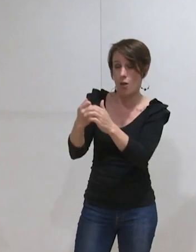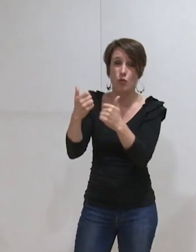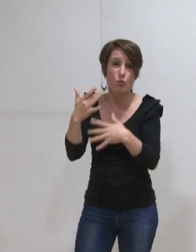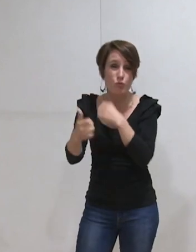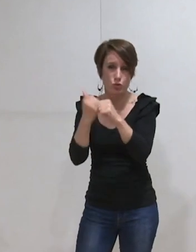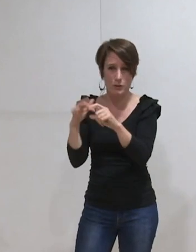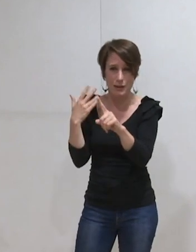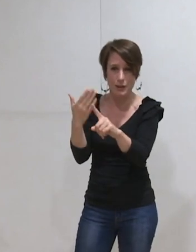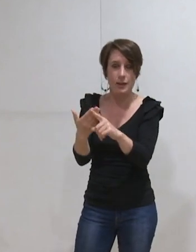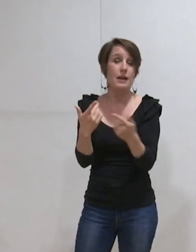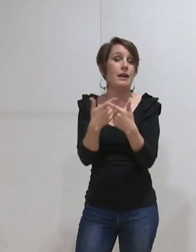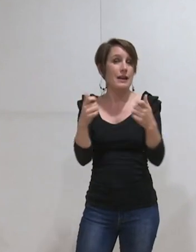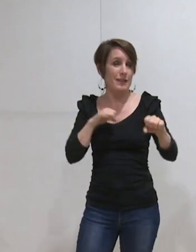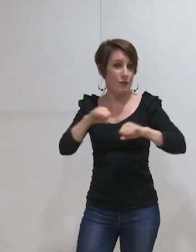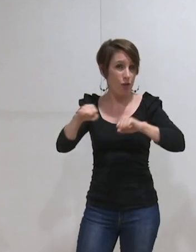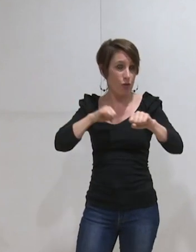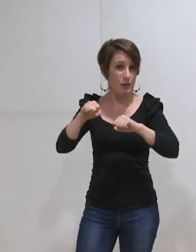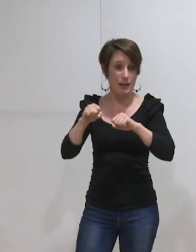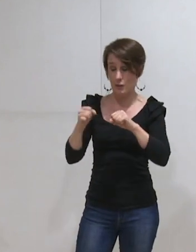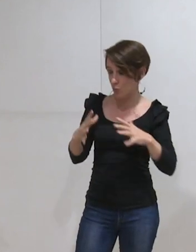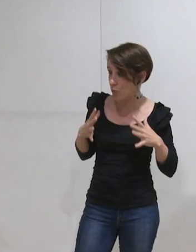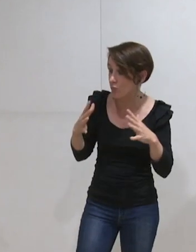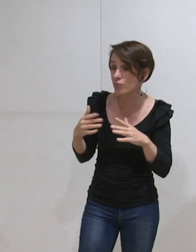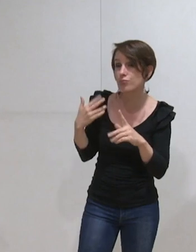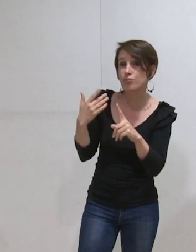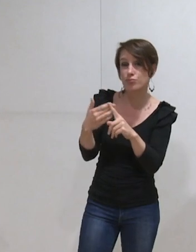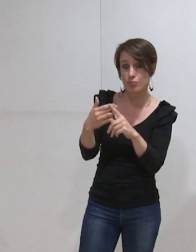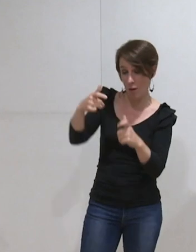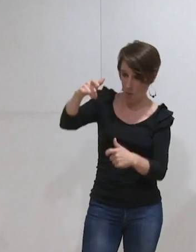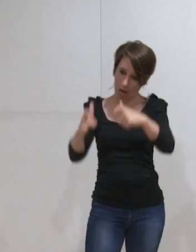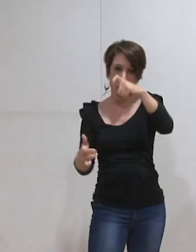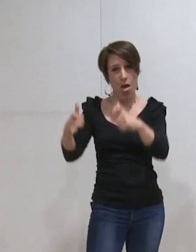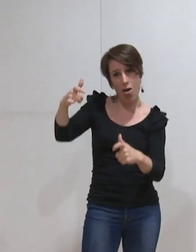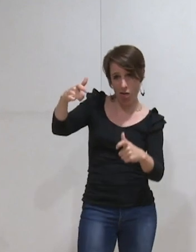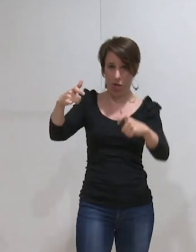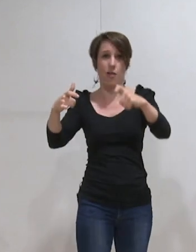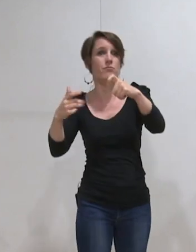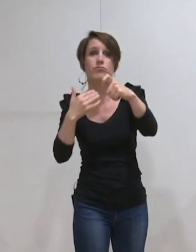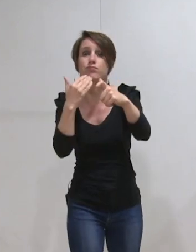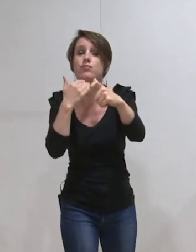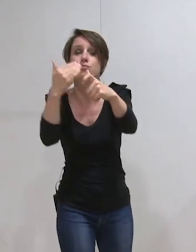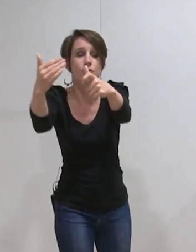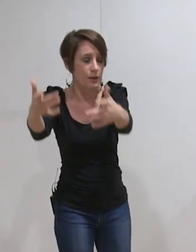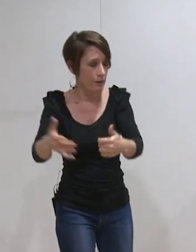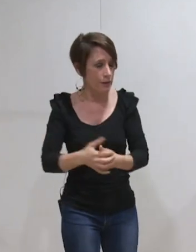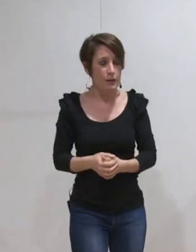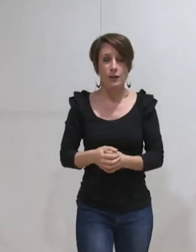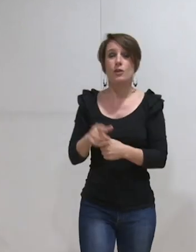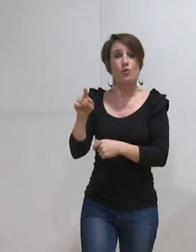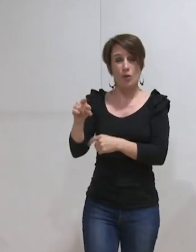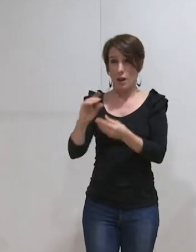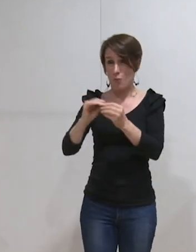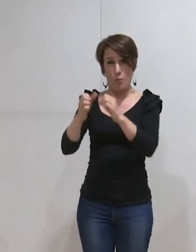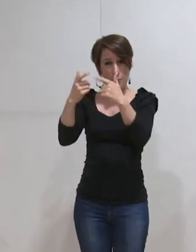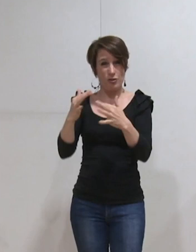différentes actions successives engagées n'ont pas permis de rétablir son équilibre financier la SEM a connu en effet une très forte baisse de son chiffre